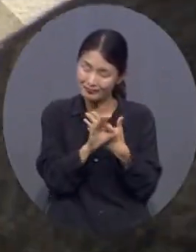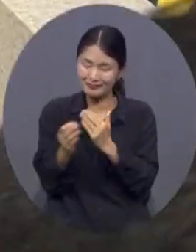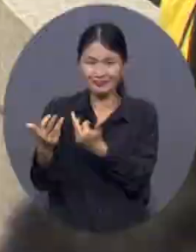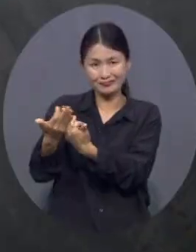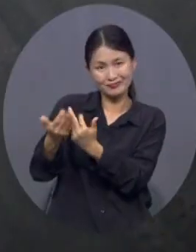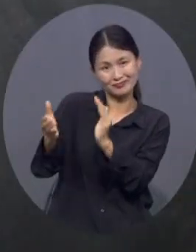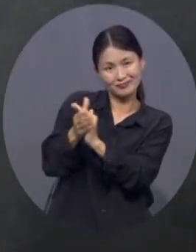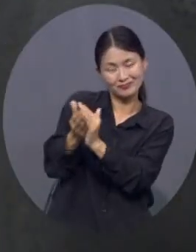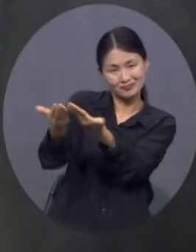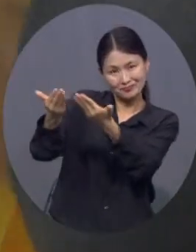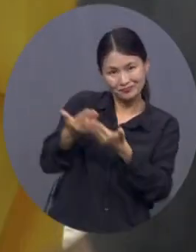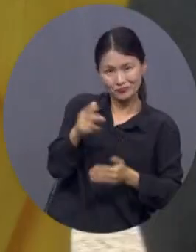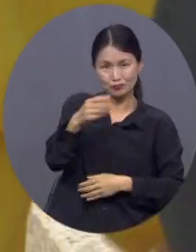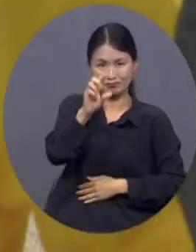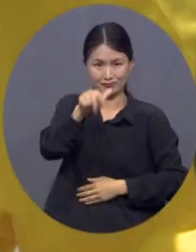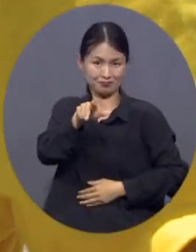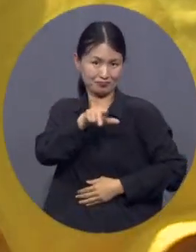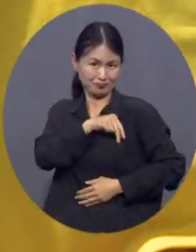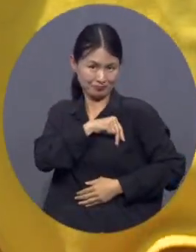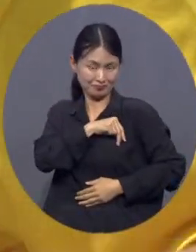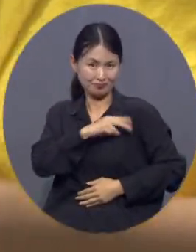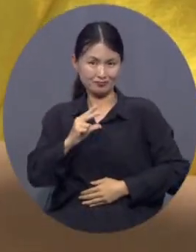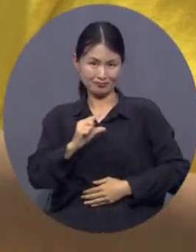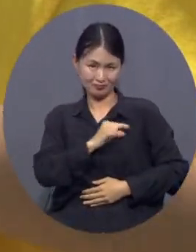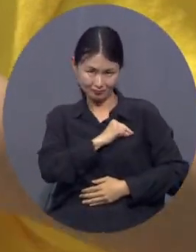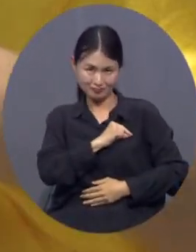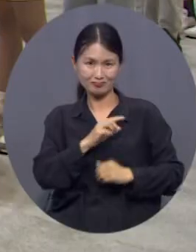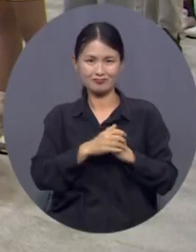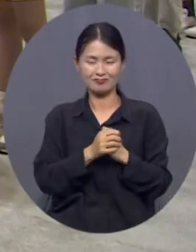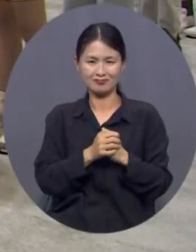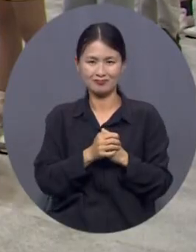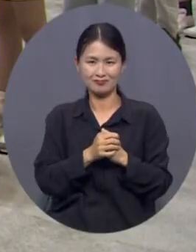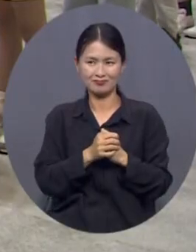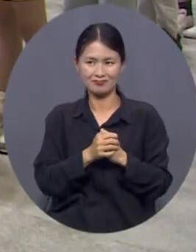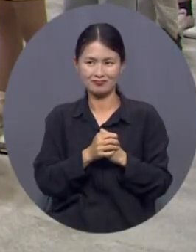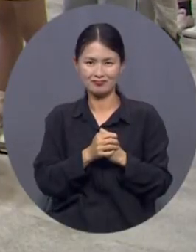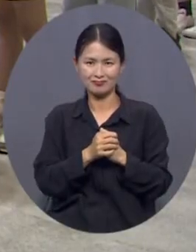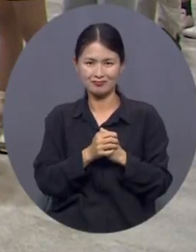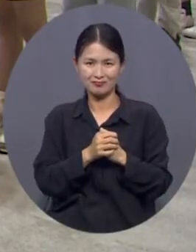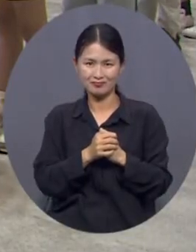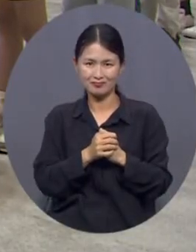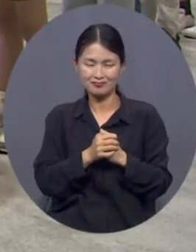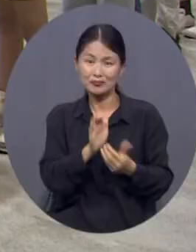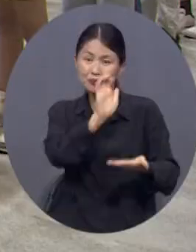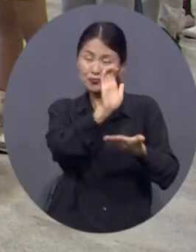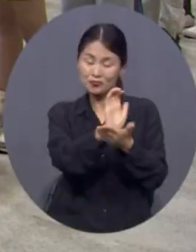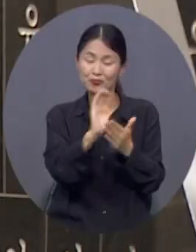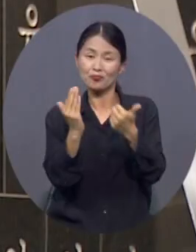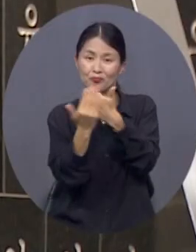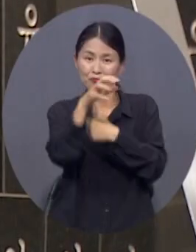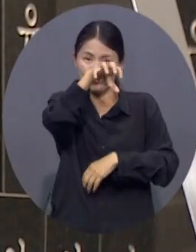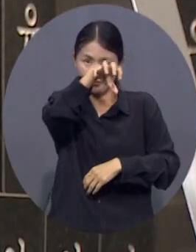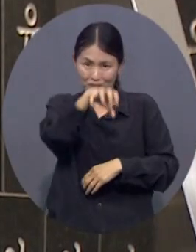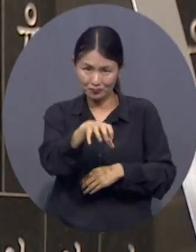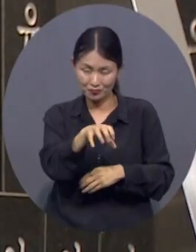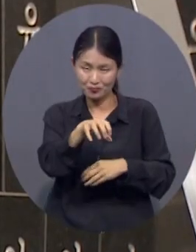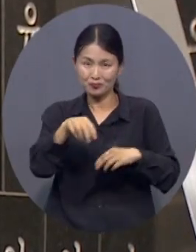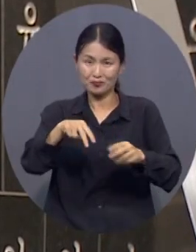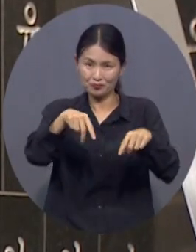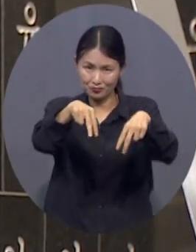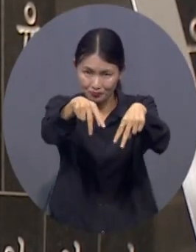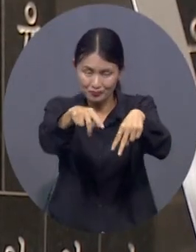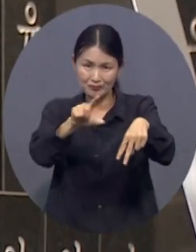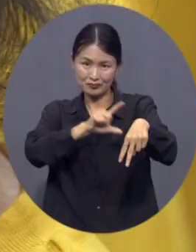친구들에게 건네받은 동백꽃 배지를 가슴팍에 답니다. 위패 봉안실에 들어서 마주한 4.3